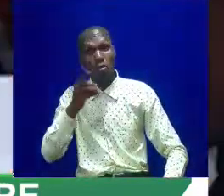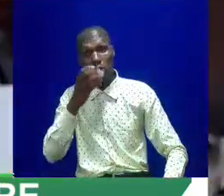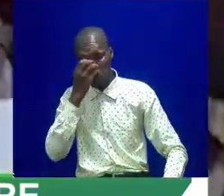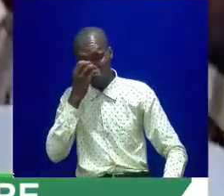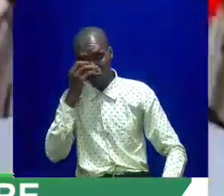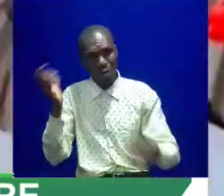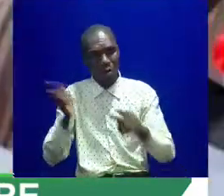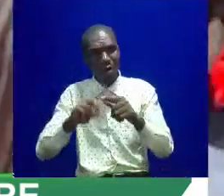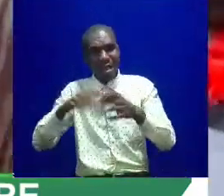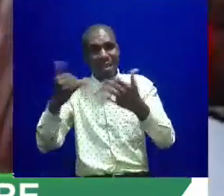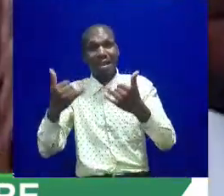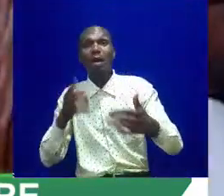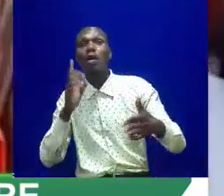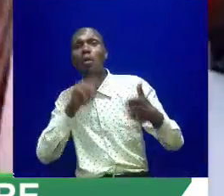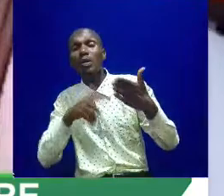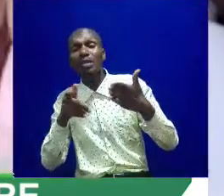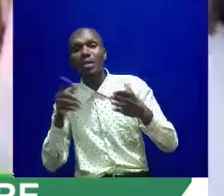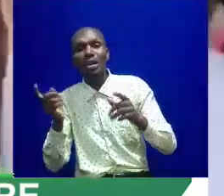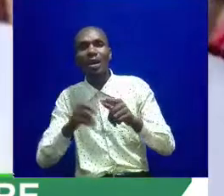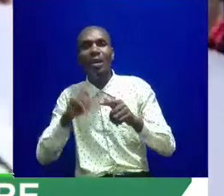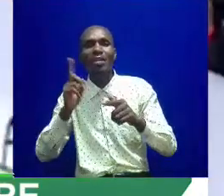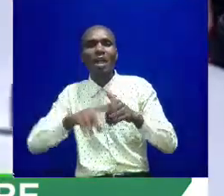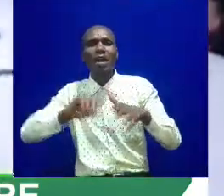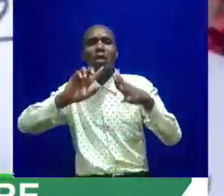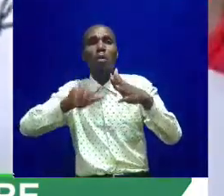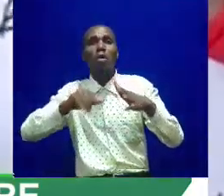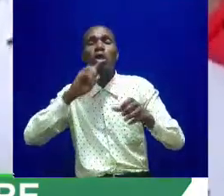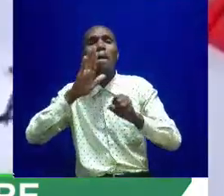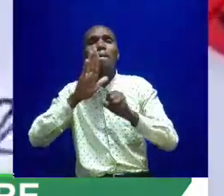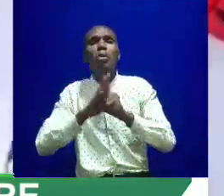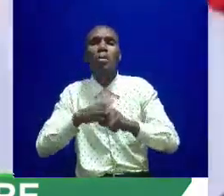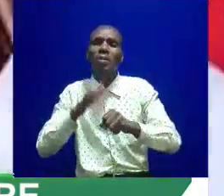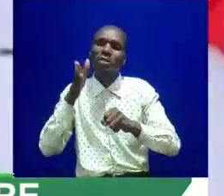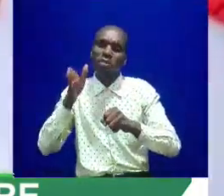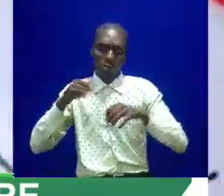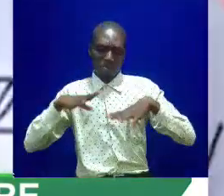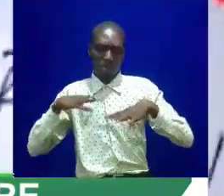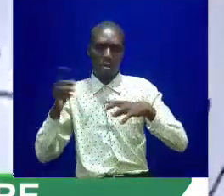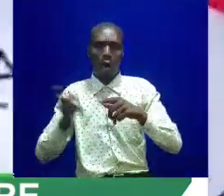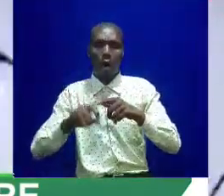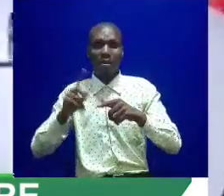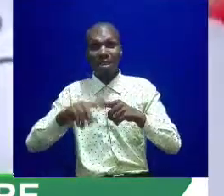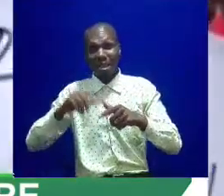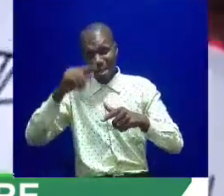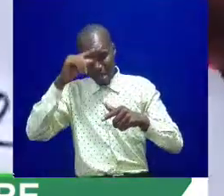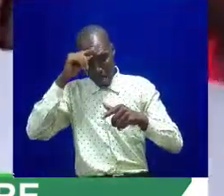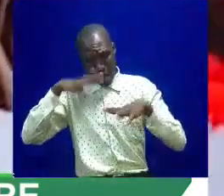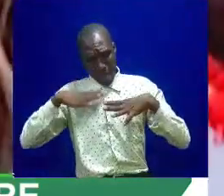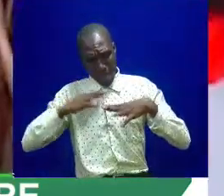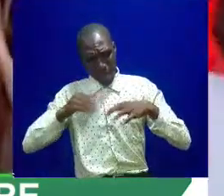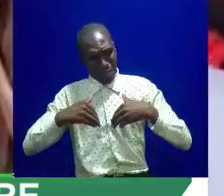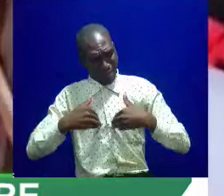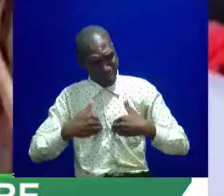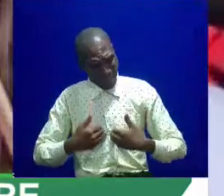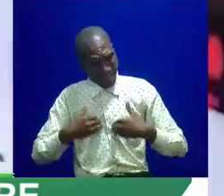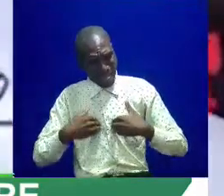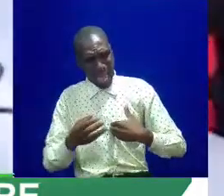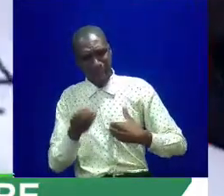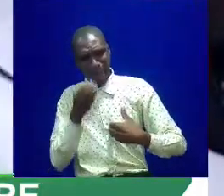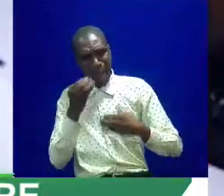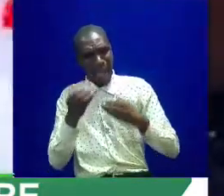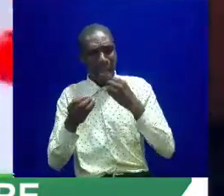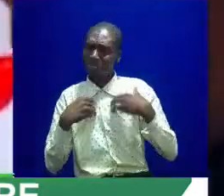pia tunasema wale mambo ambayo aliahidi wananchi tunaona serikali watu wanaumia